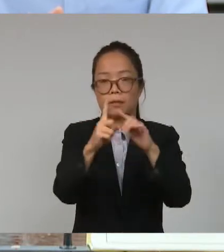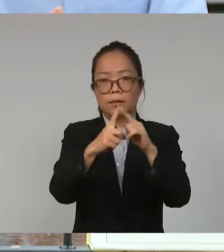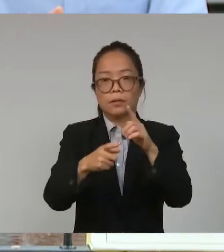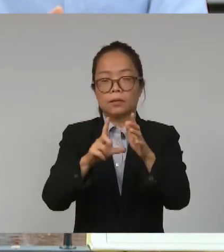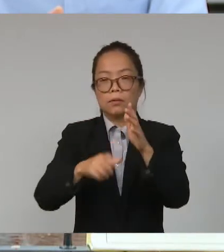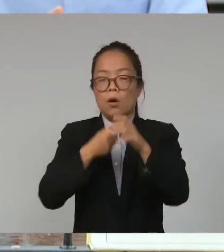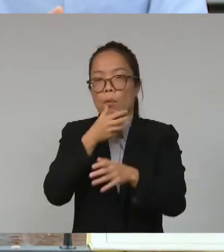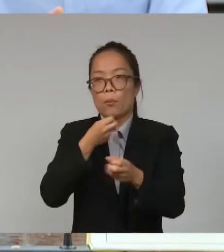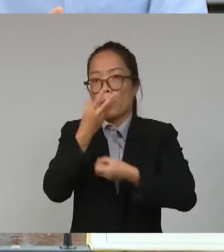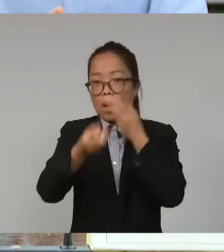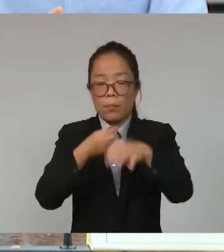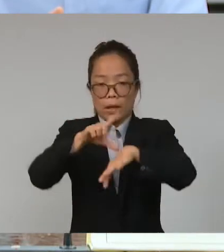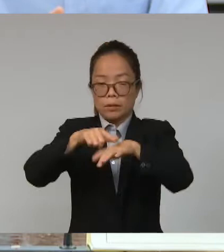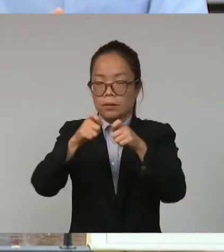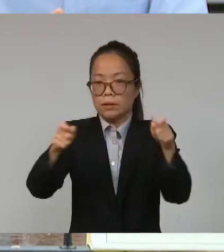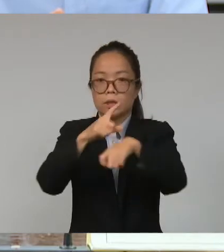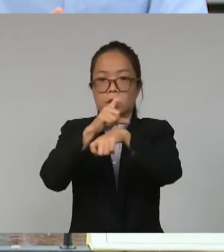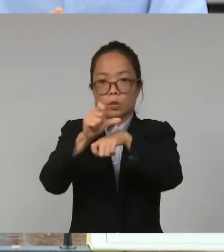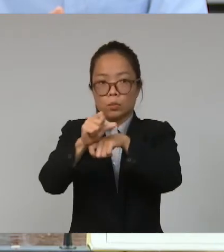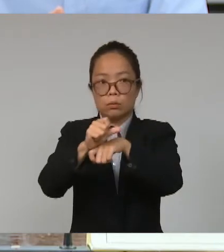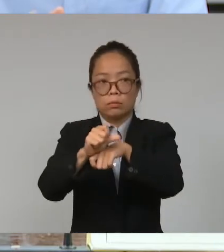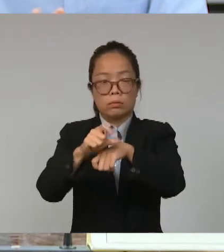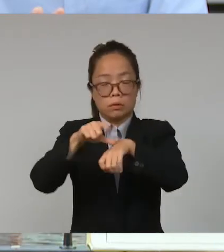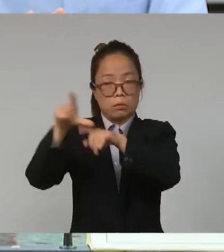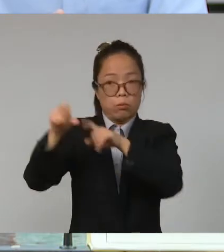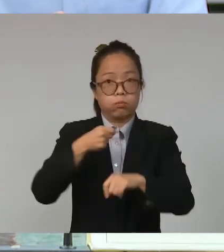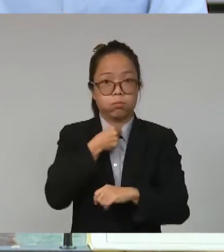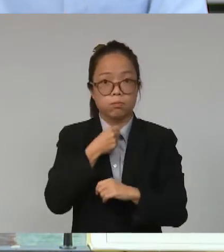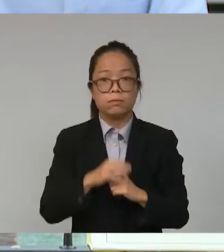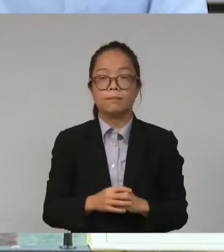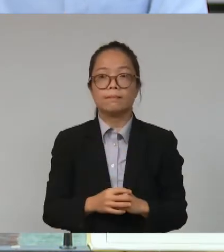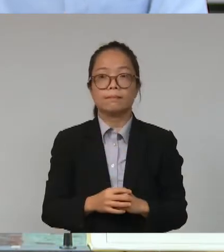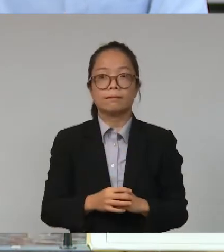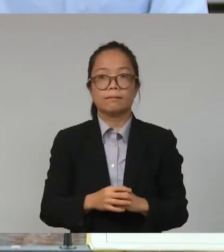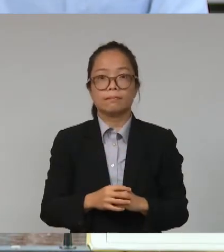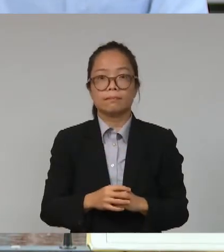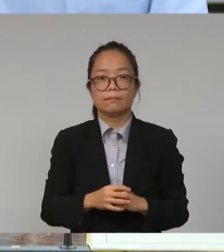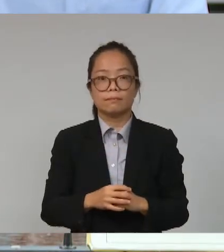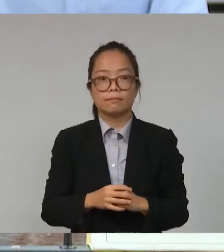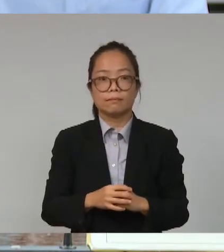时间为15分钟。那么这边都有计时哦。好，那请。